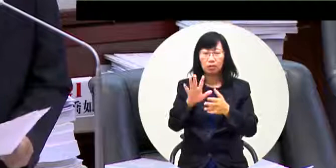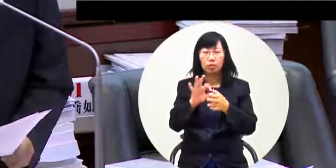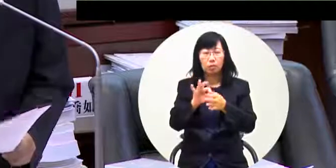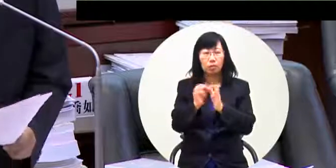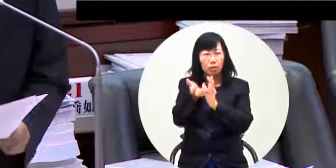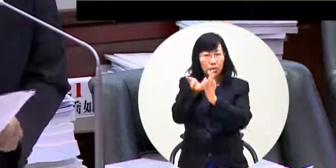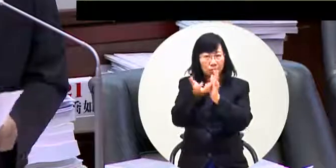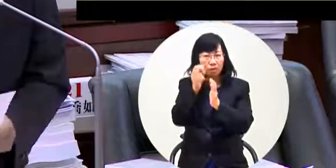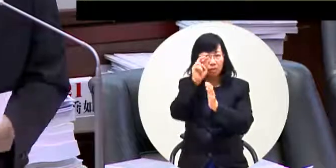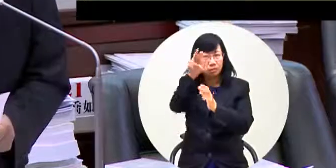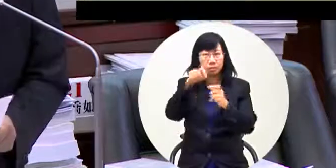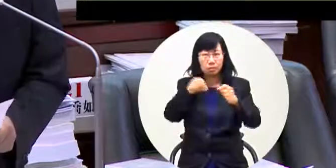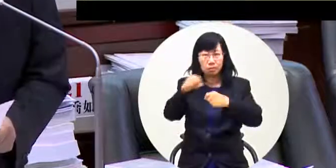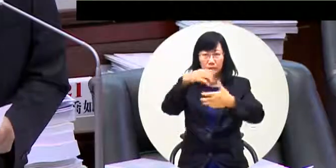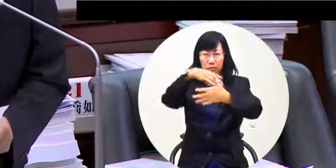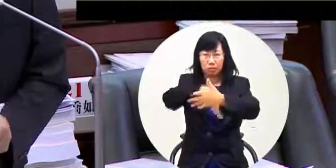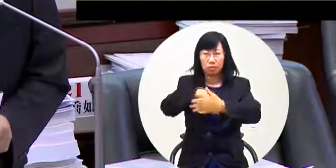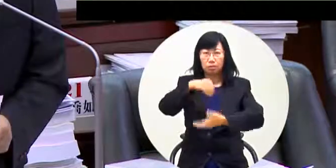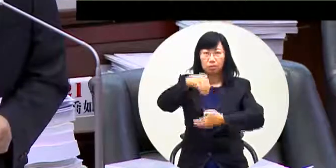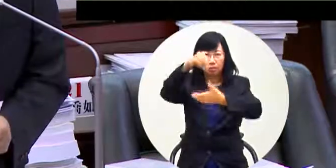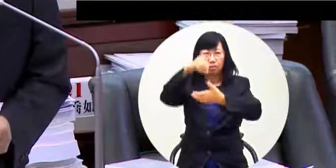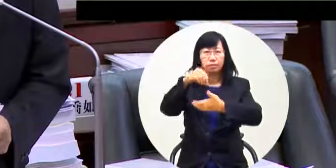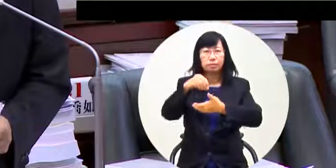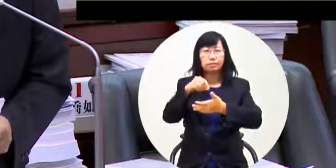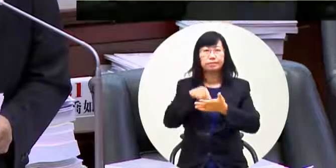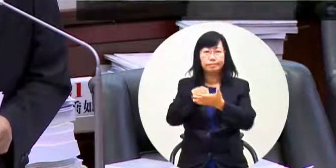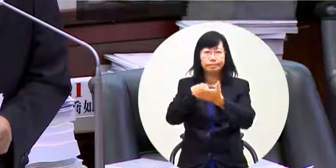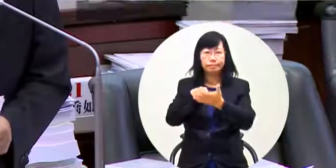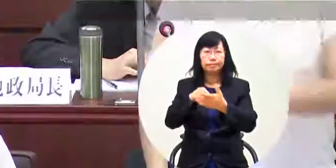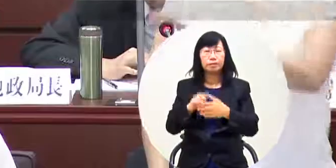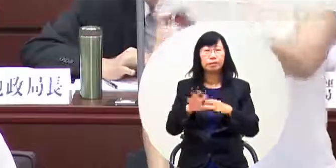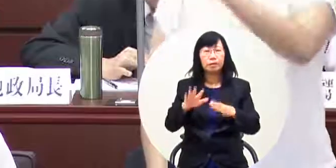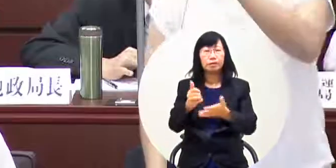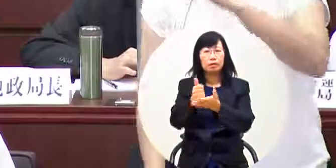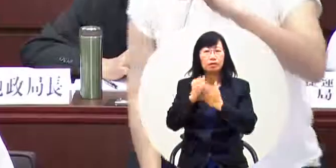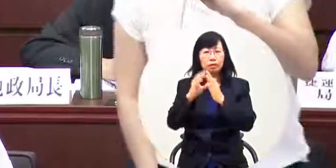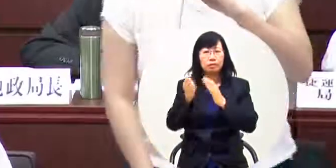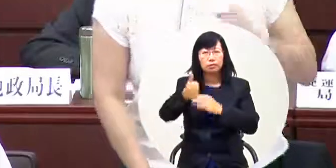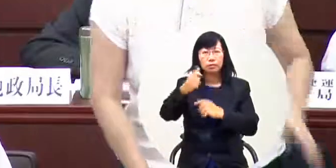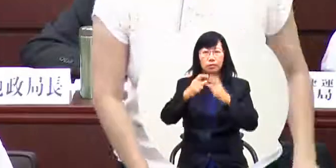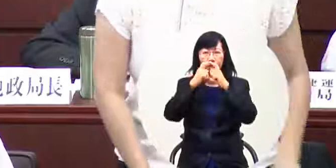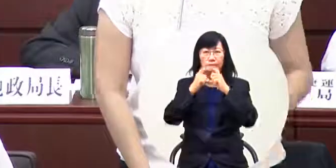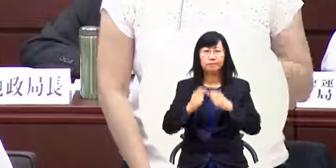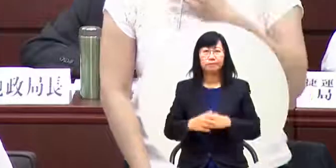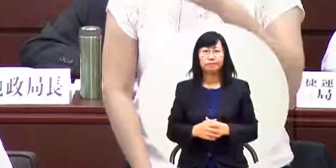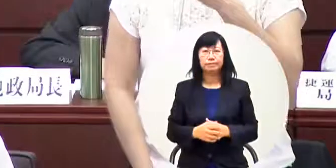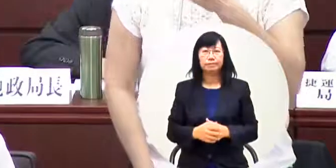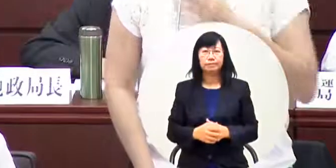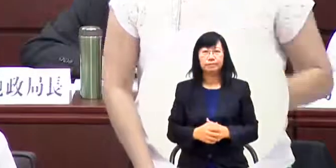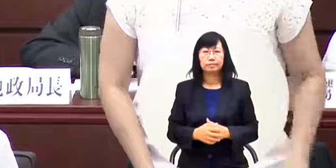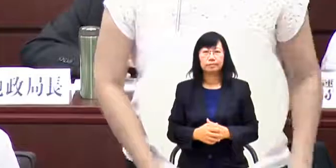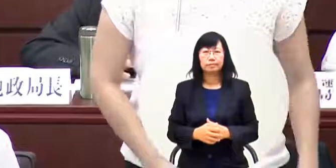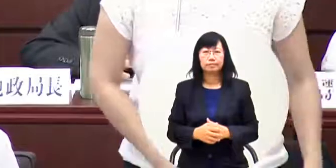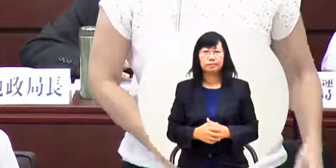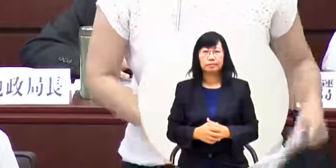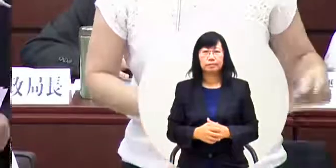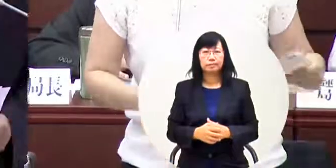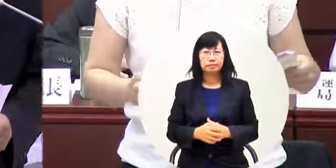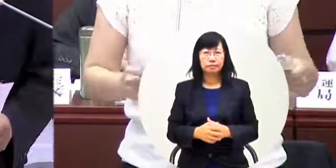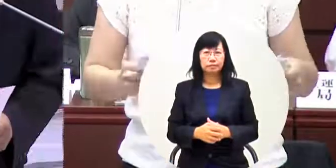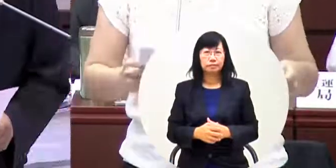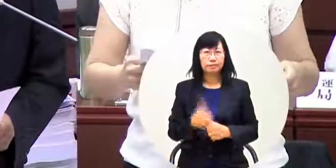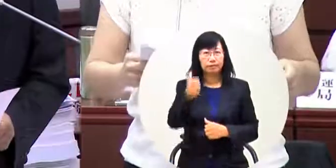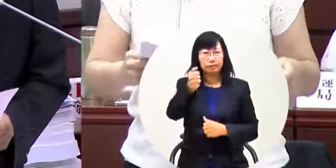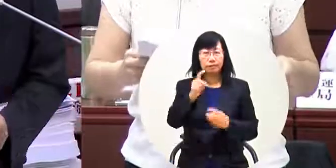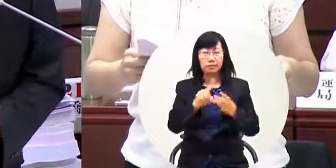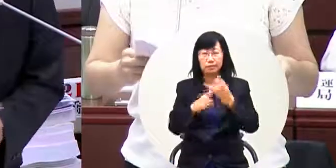吗？请局长回答一下好了。 来，局长答。 谢谢主席，谢谢议员，这个是针